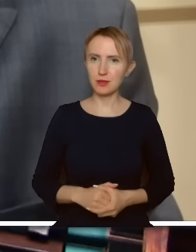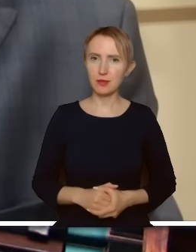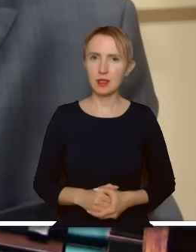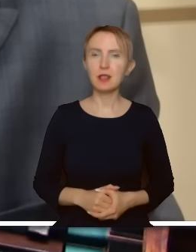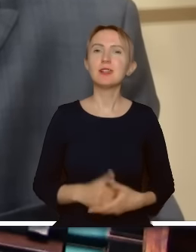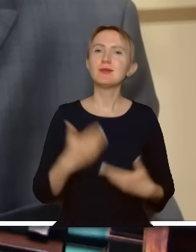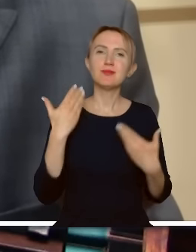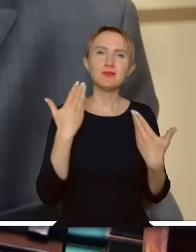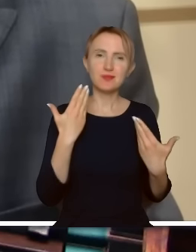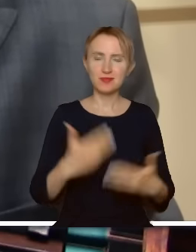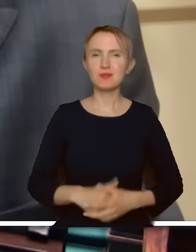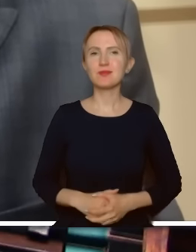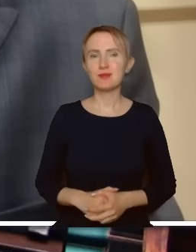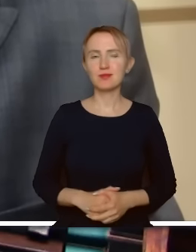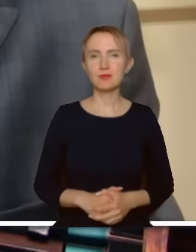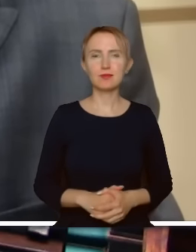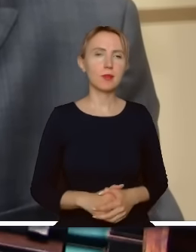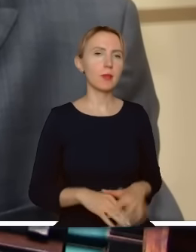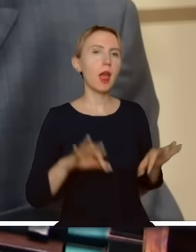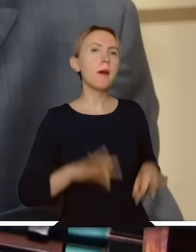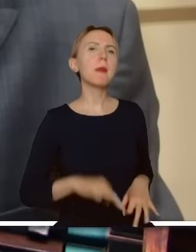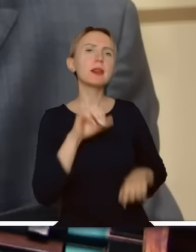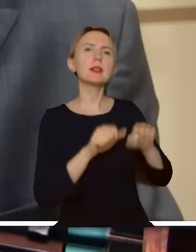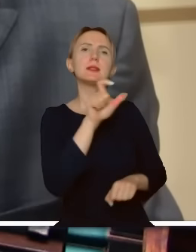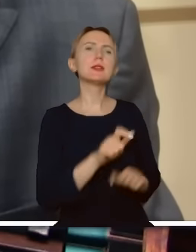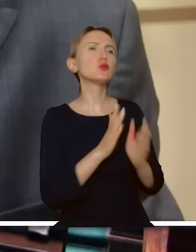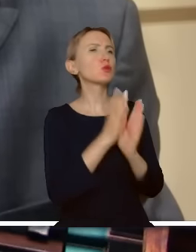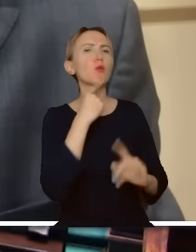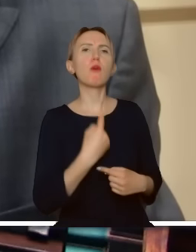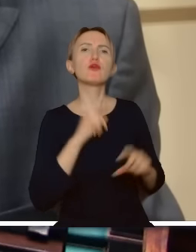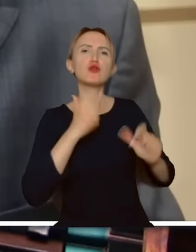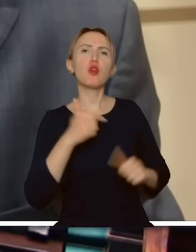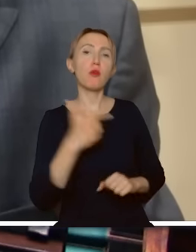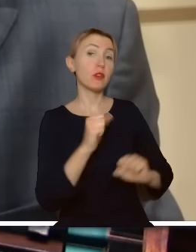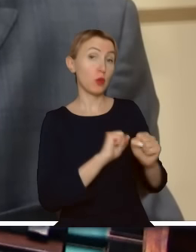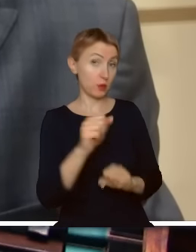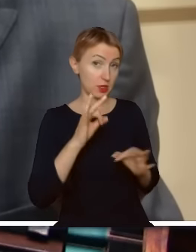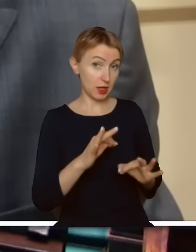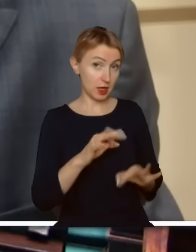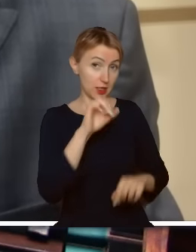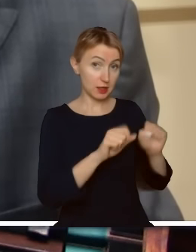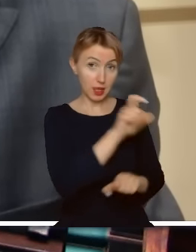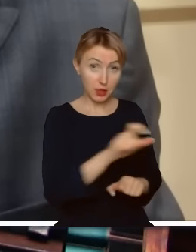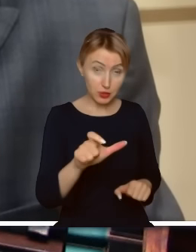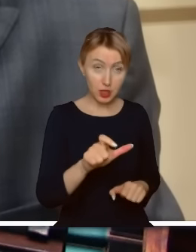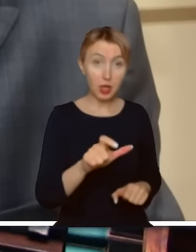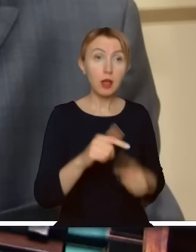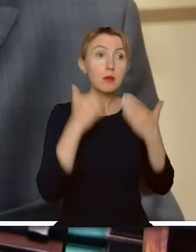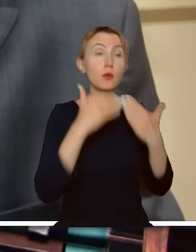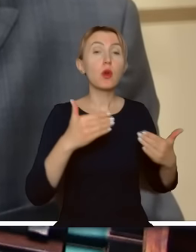wieczór pani Dobry wieczór państwu Panie sędzio proszę powić Co powinno się stać z sędziami którzy na mocy nowej ustawy